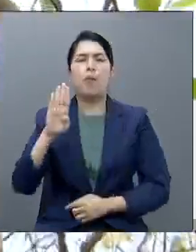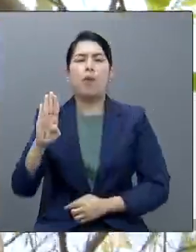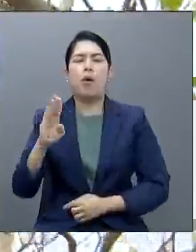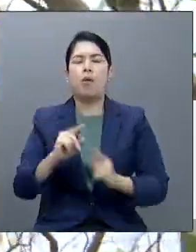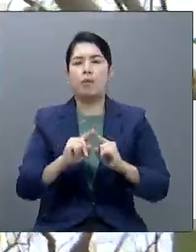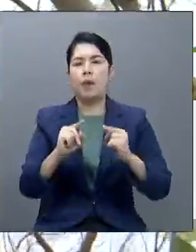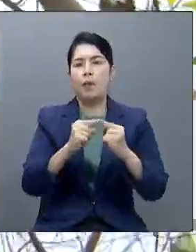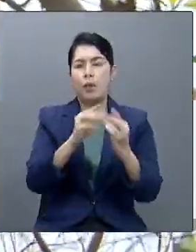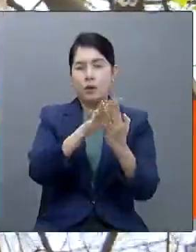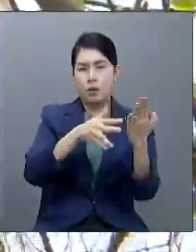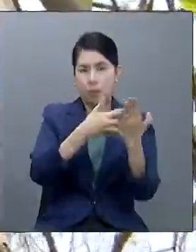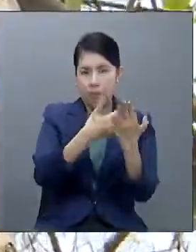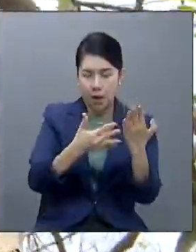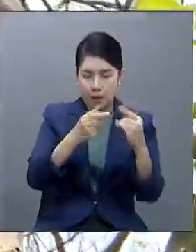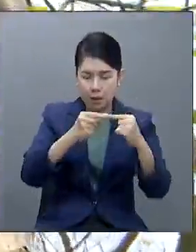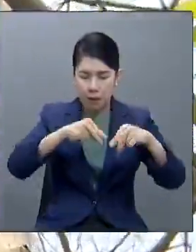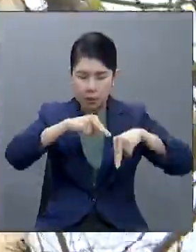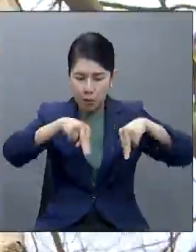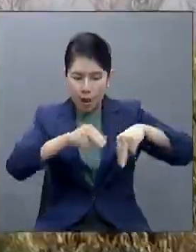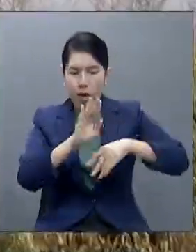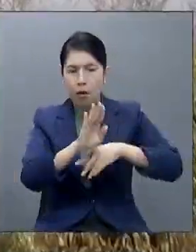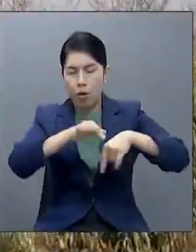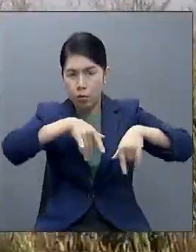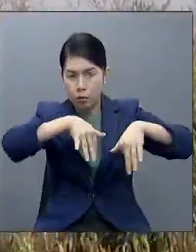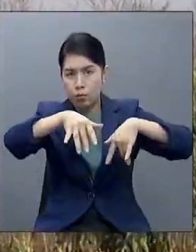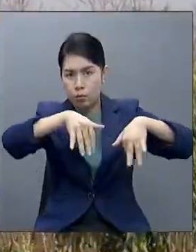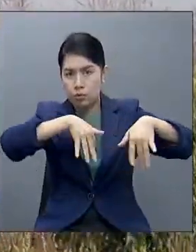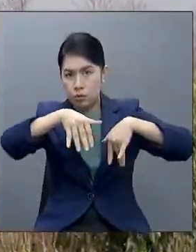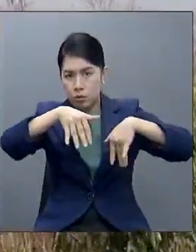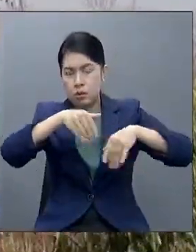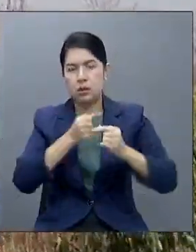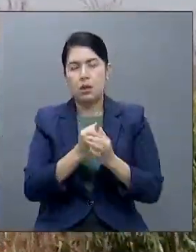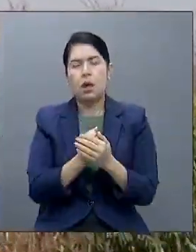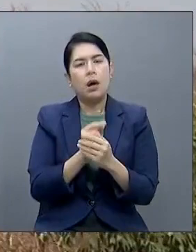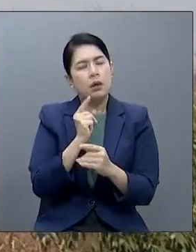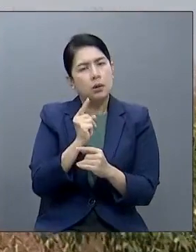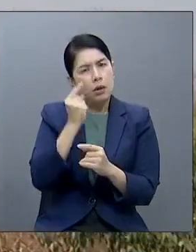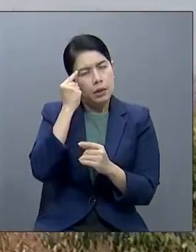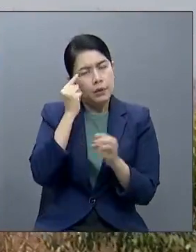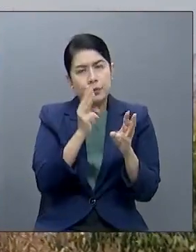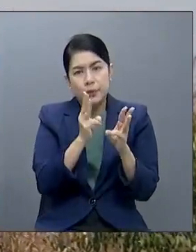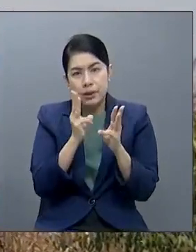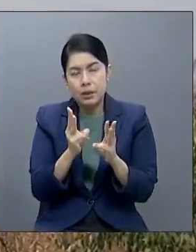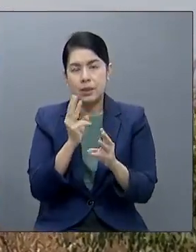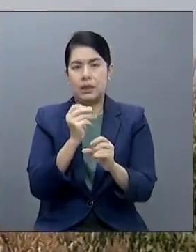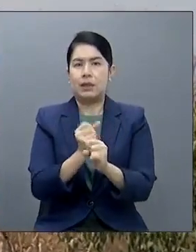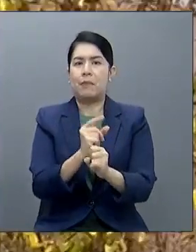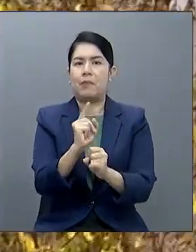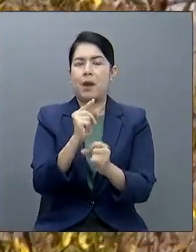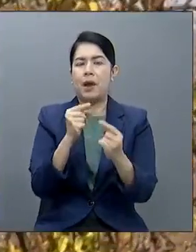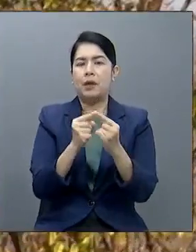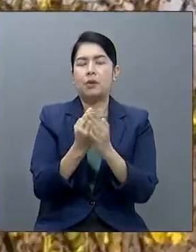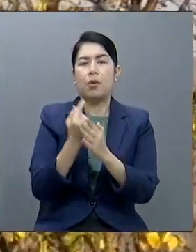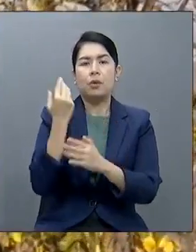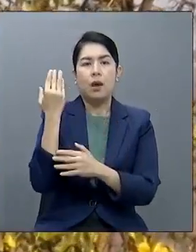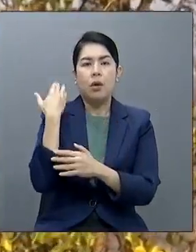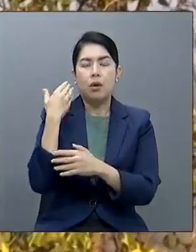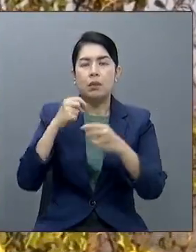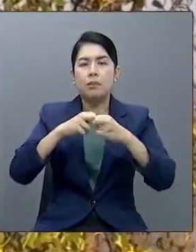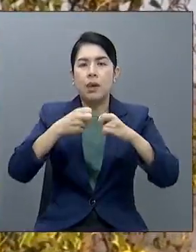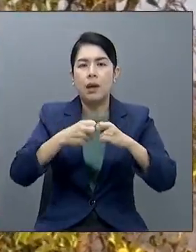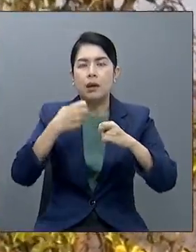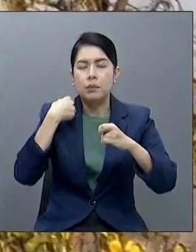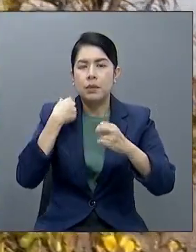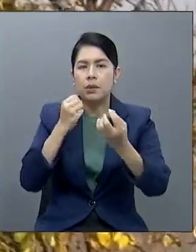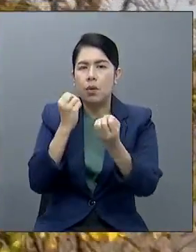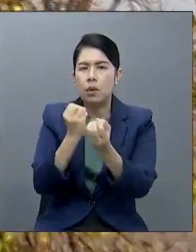างแผนกับชุมชนมองว่าจะบริหารจัดการอย่างไรควรคิดเชิงรุกจากบทเรียนที่ออบหลวงว่าต้องการระ